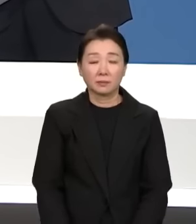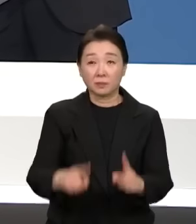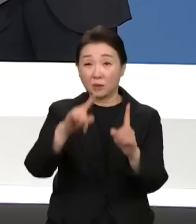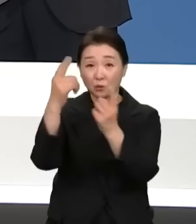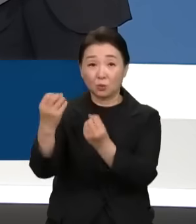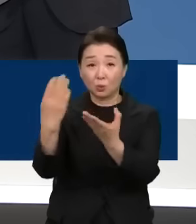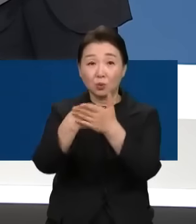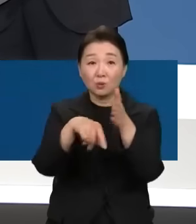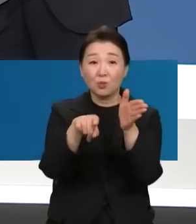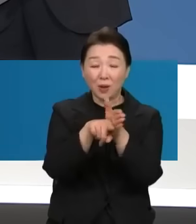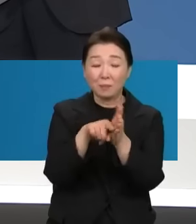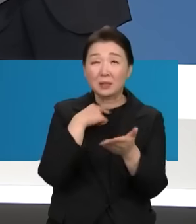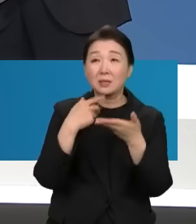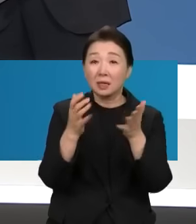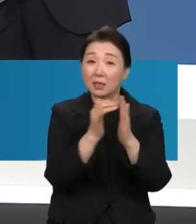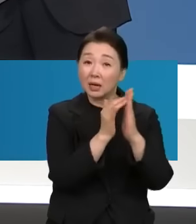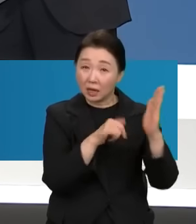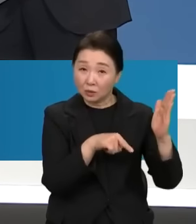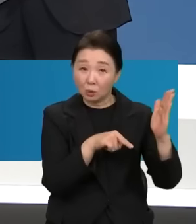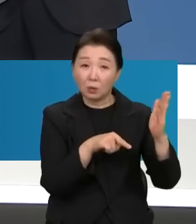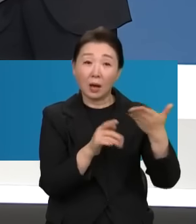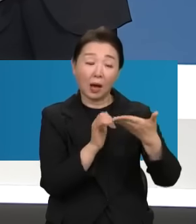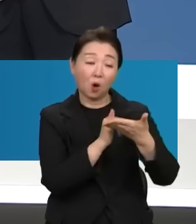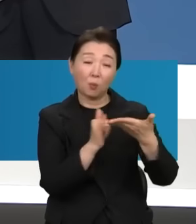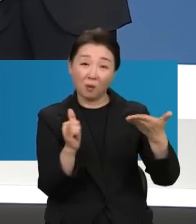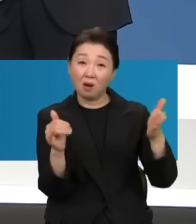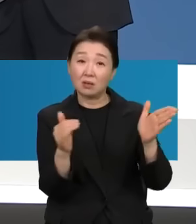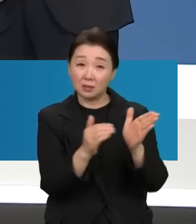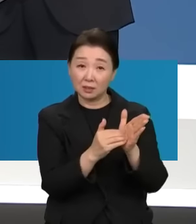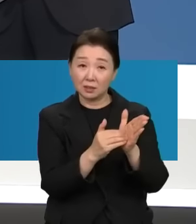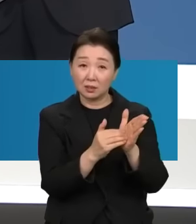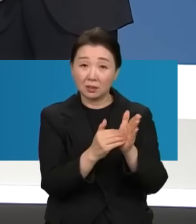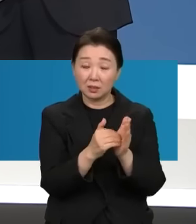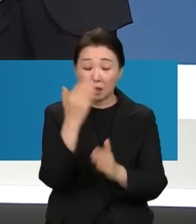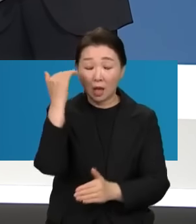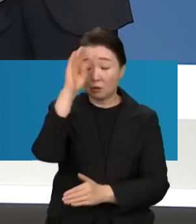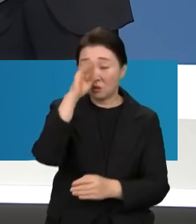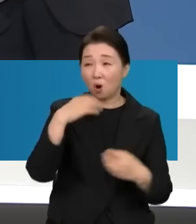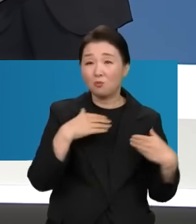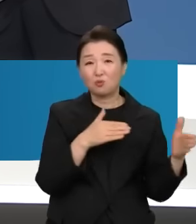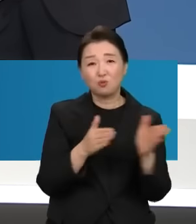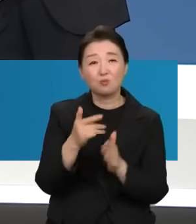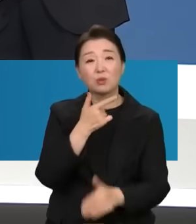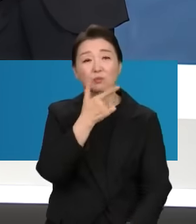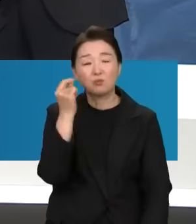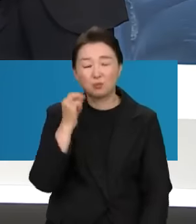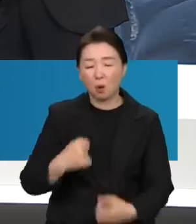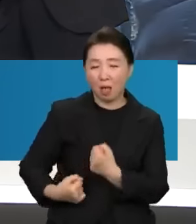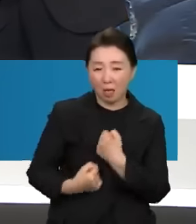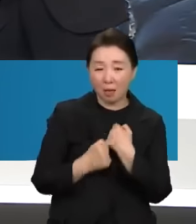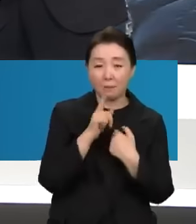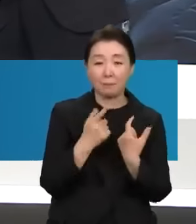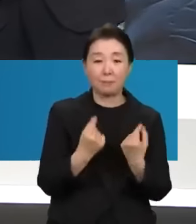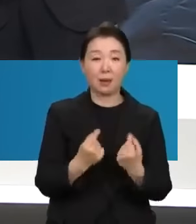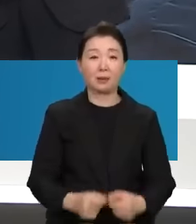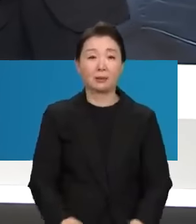추도식을 위해 나선 희생자 유족이 9명에 그친 걸 놓고도 우리 정부의 준비가 부족하고 아니했다는 지적이 나오고